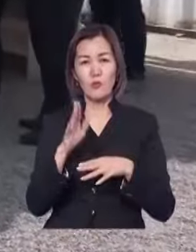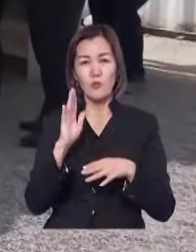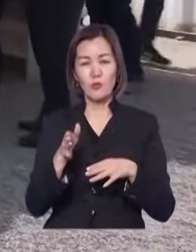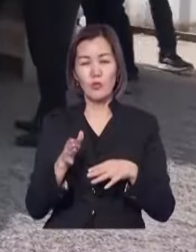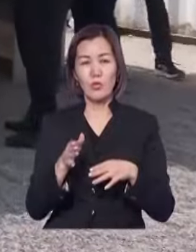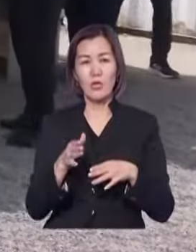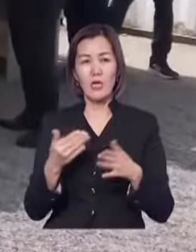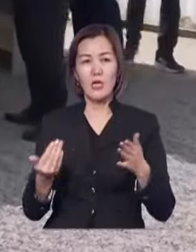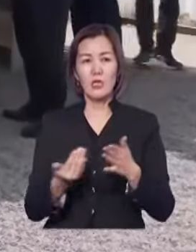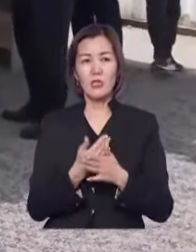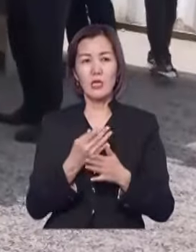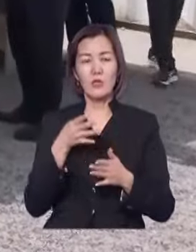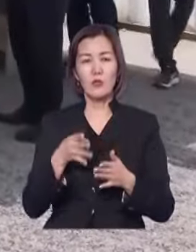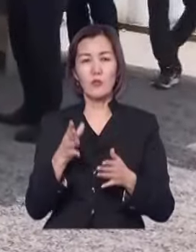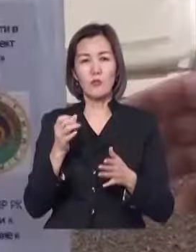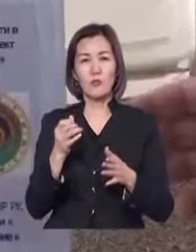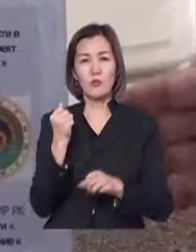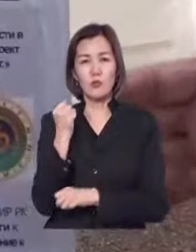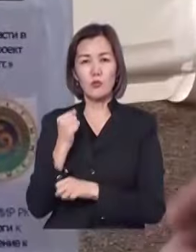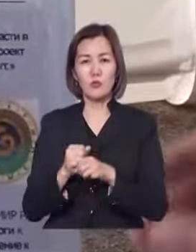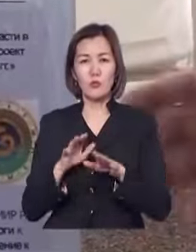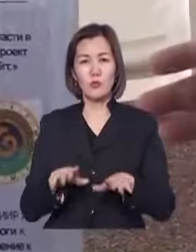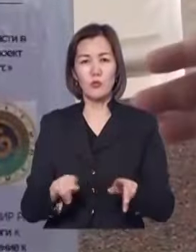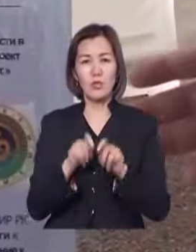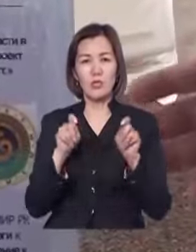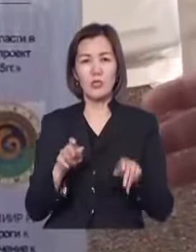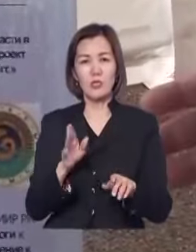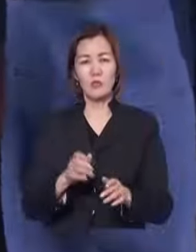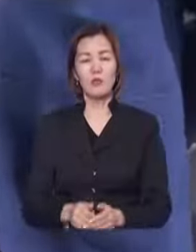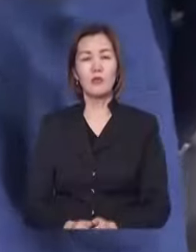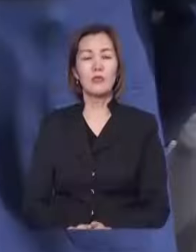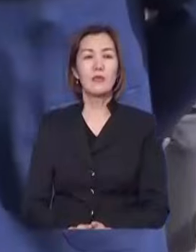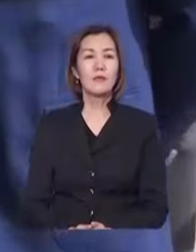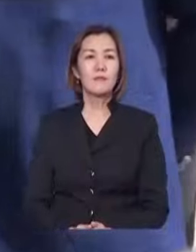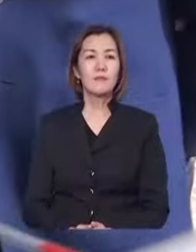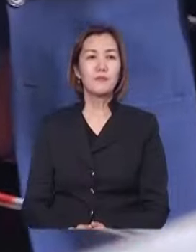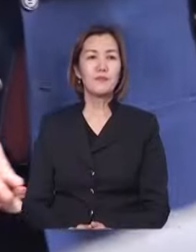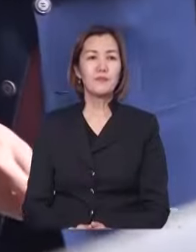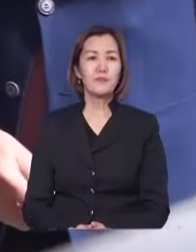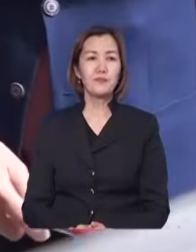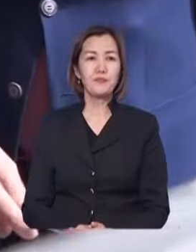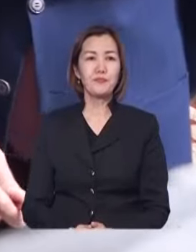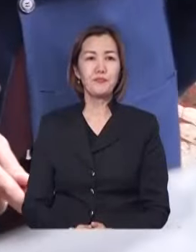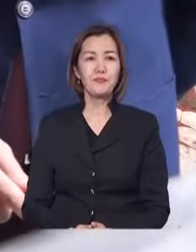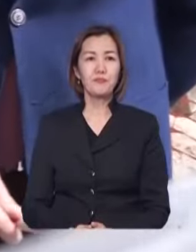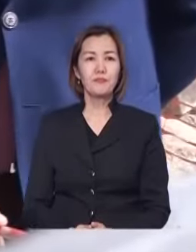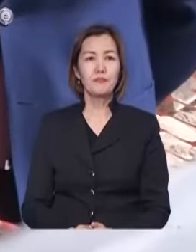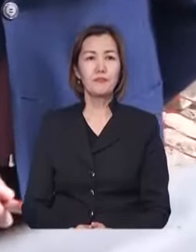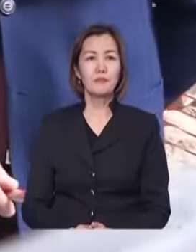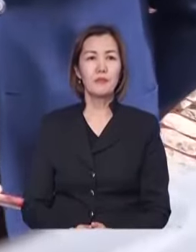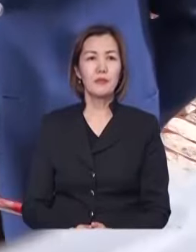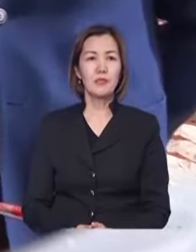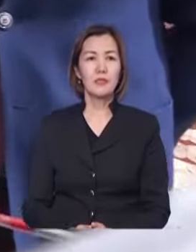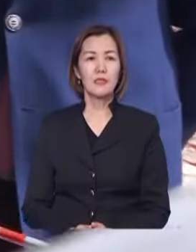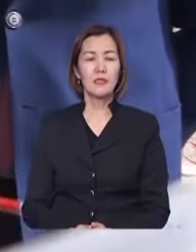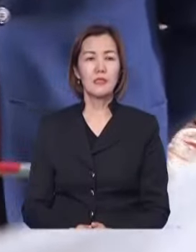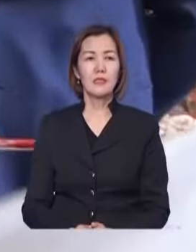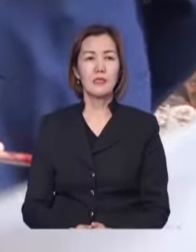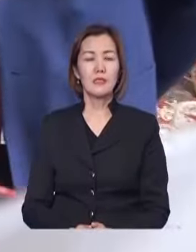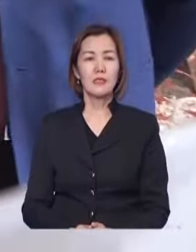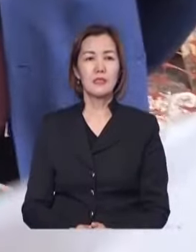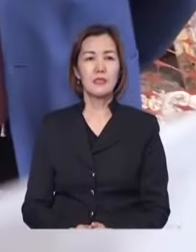Жаңа 4500 тұрақты жұмыс орны ашылады. В целом мы видим, что есть мультипликативный эффект, что помимо людей, которые будут работать на самом предприятии,